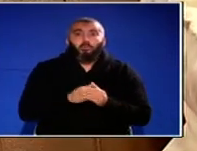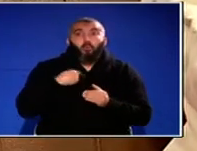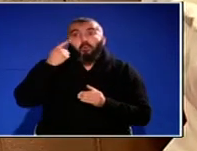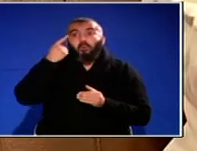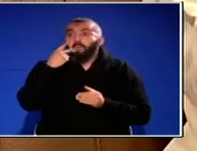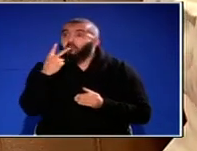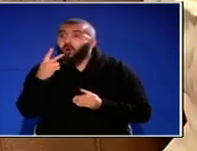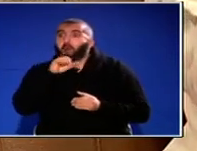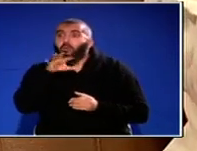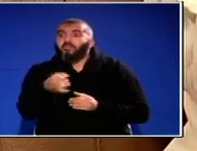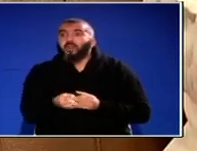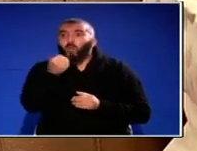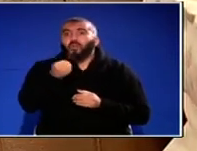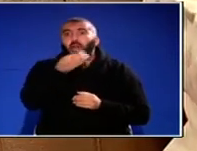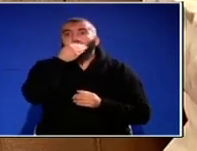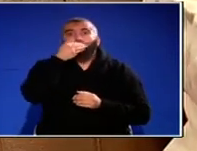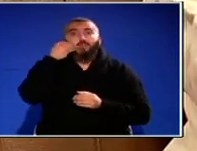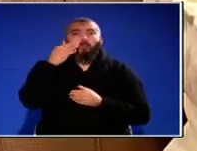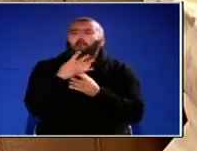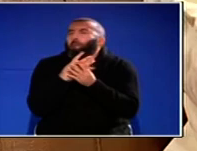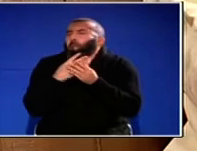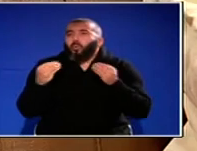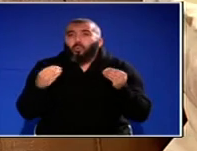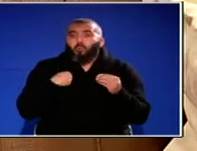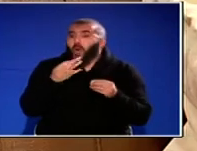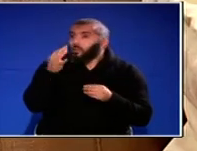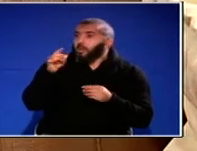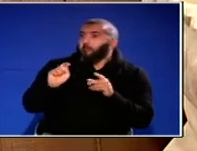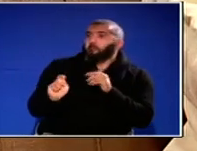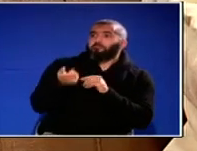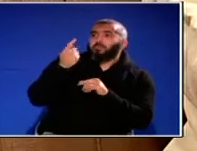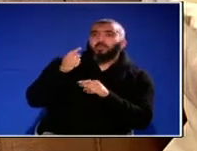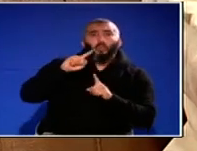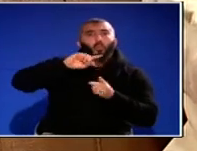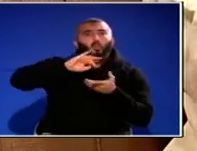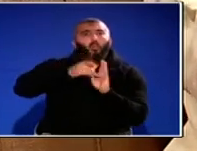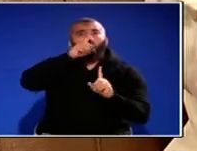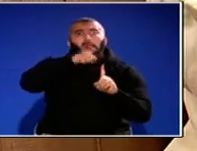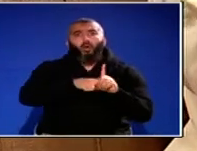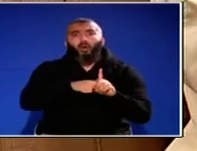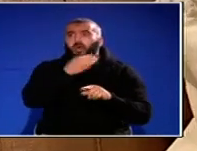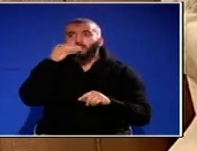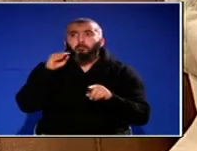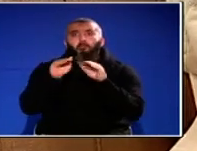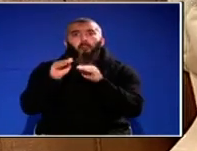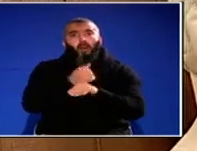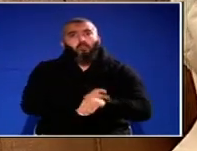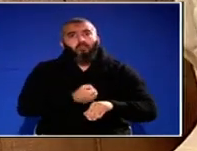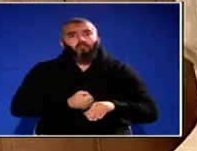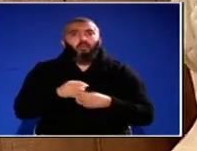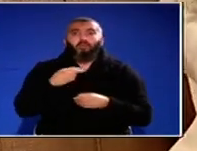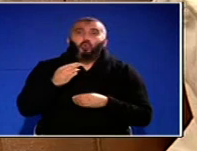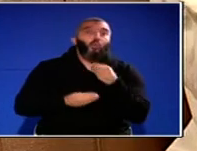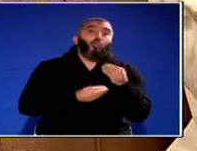يصوم. وبالتالي فإن بعض العلماء يرون بأنه يستحب أن يكثر الإنسان من الصوم في